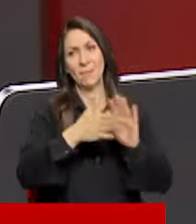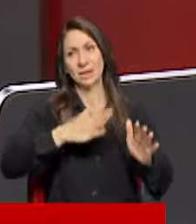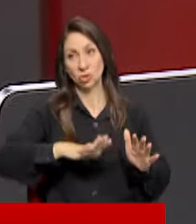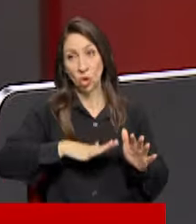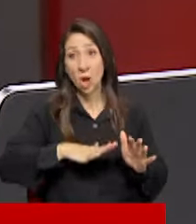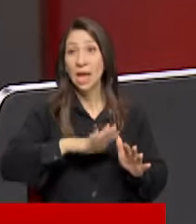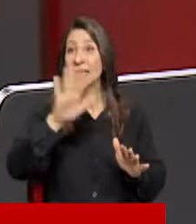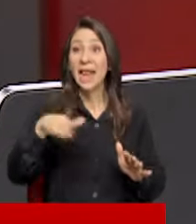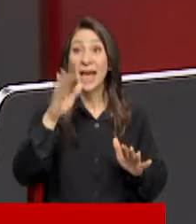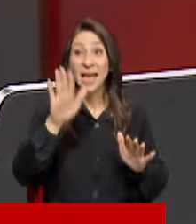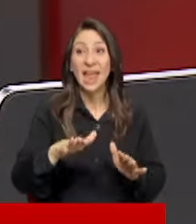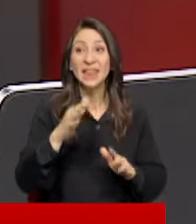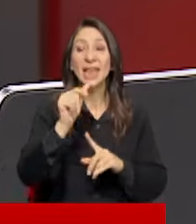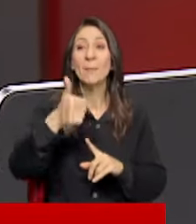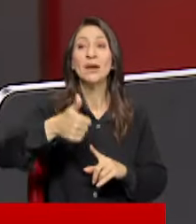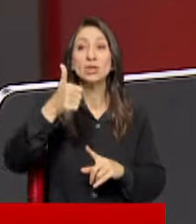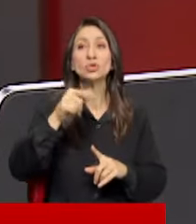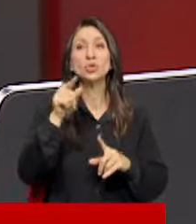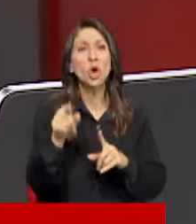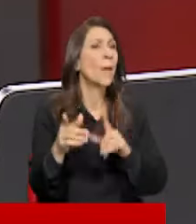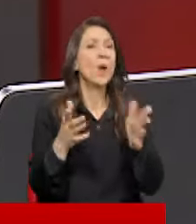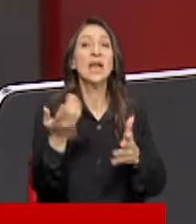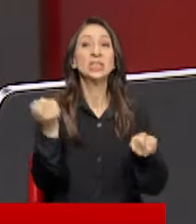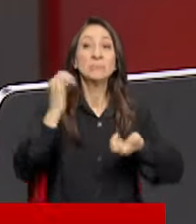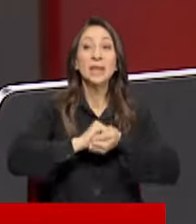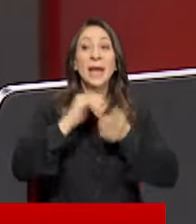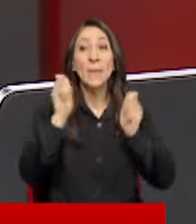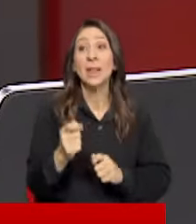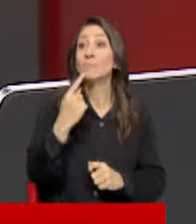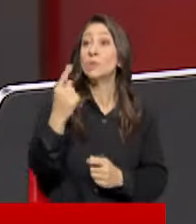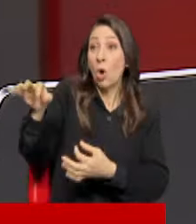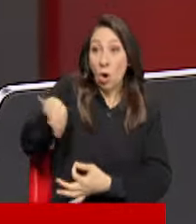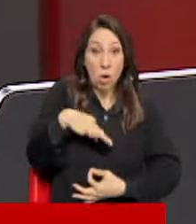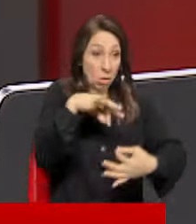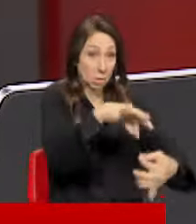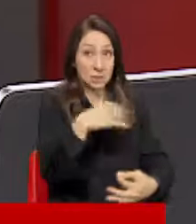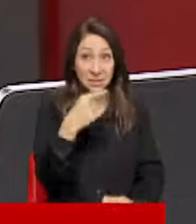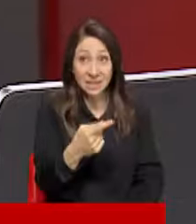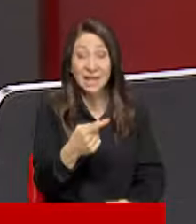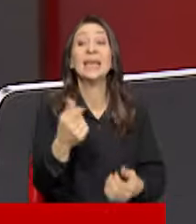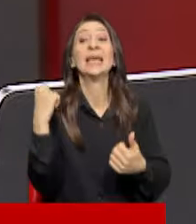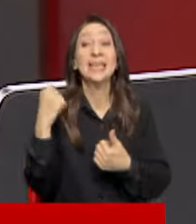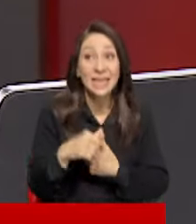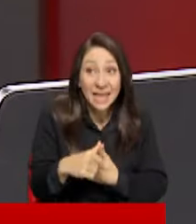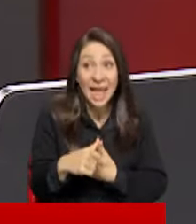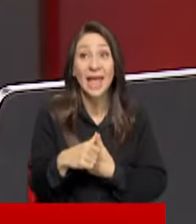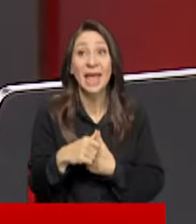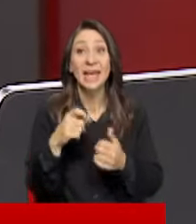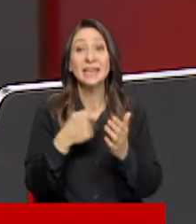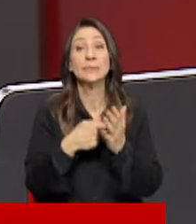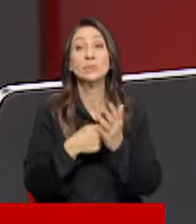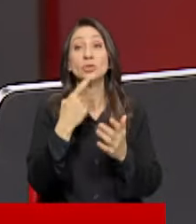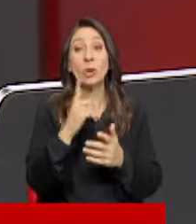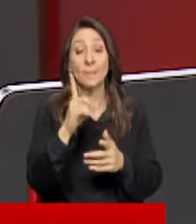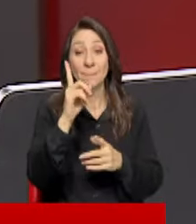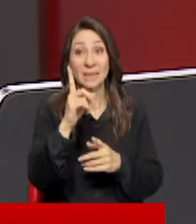diyor. Geriye kalan il başkanım şu veya bu şekilde işbirliği yapalım diyor dedi. Yine ismini söylemeyeyim